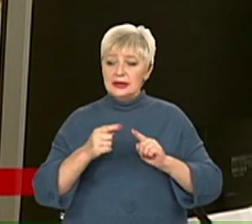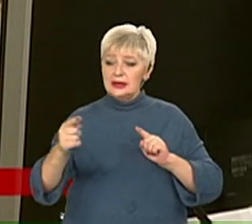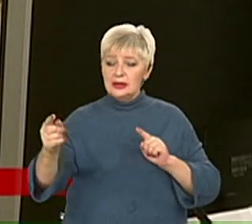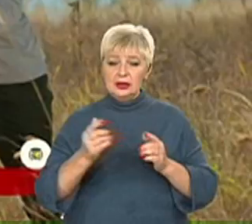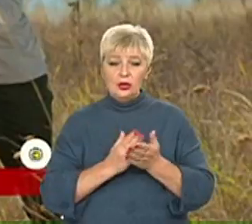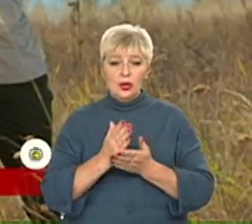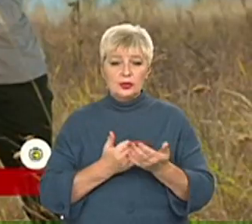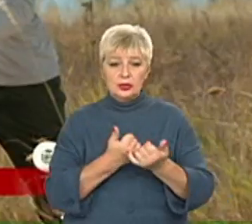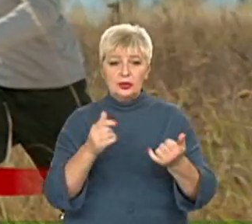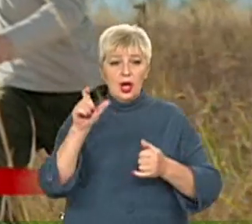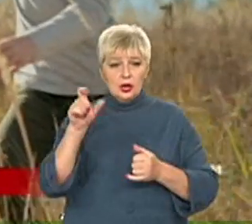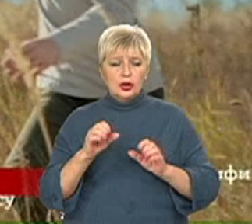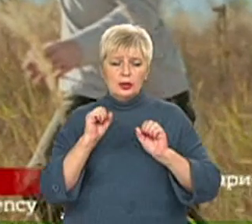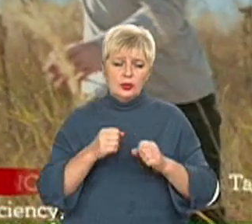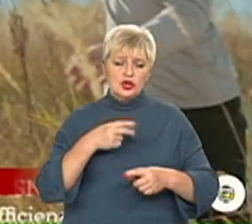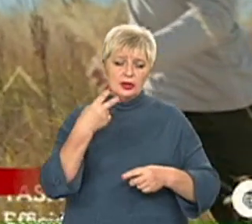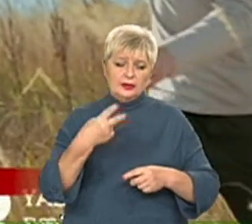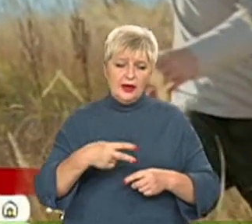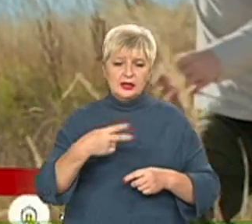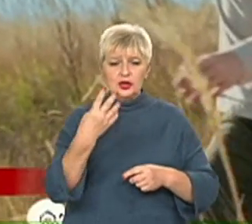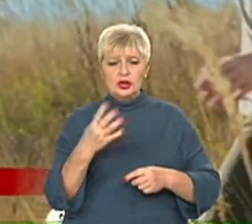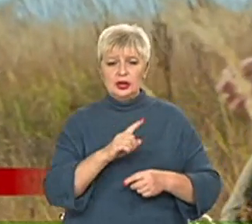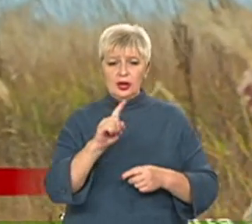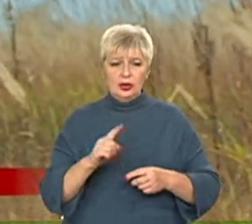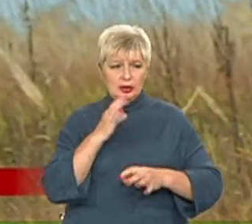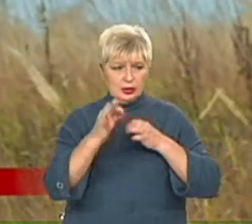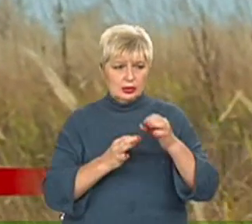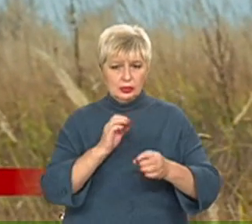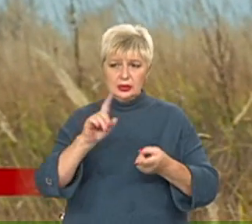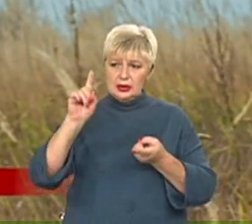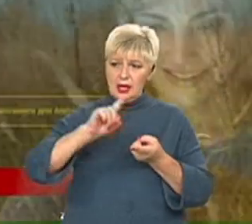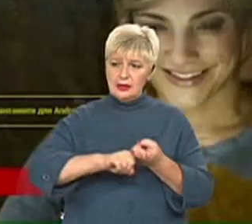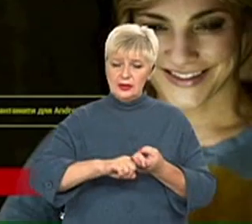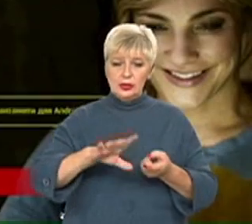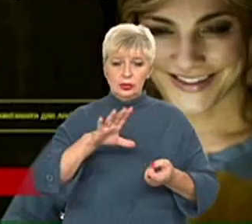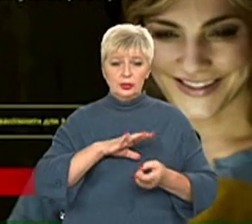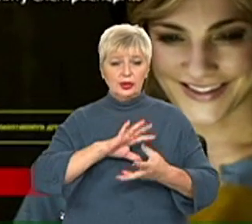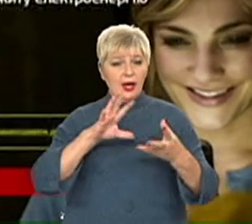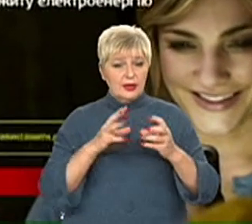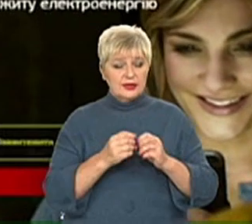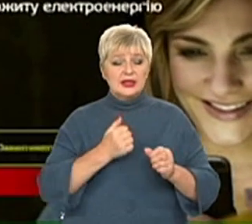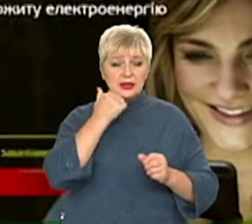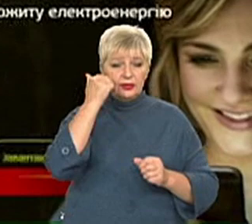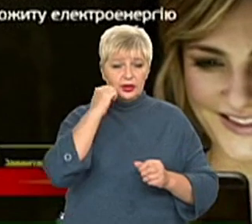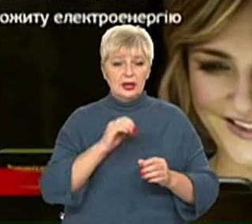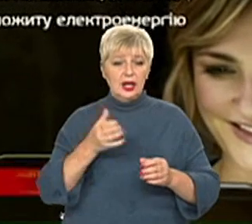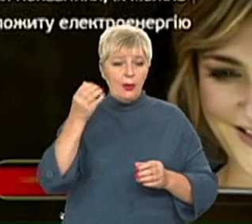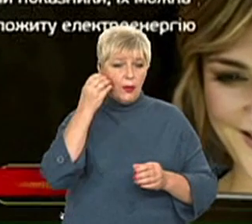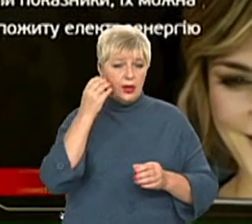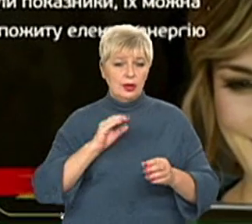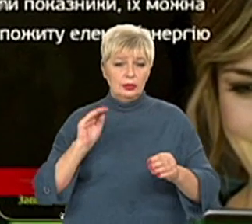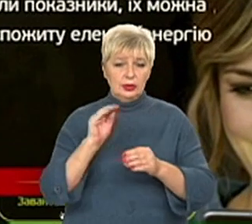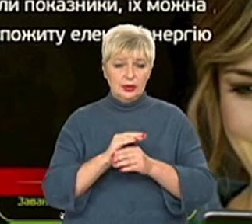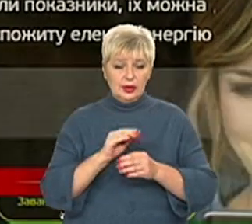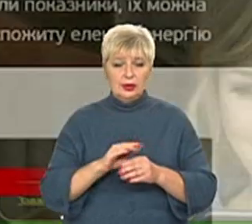обслуговуванні. Клієнт може бути 24 години на добу на зв'язку з постачальником електроенергії. Це все завдяки мобільному додатку,